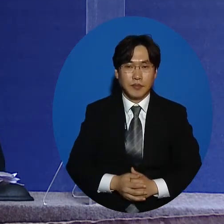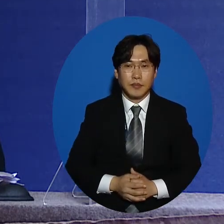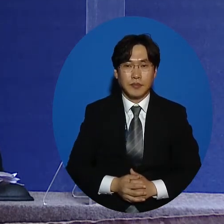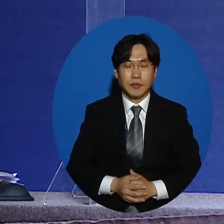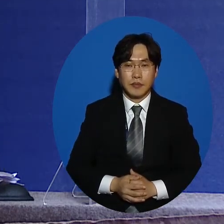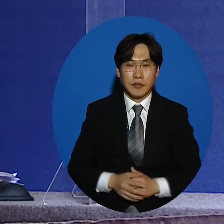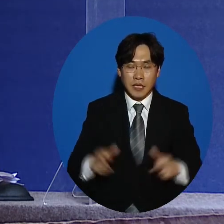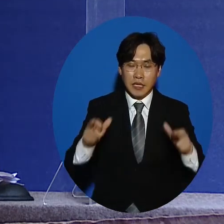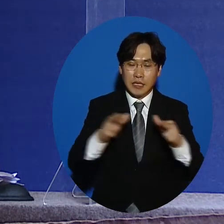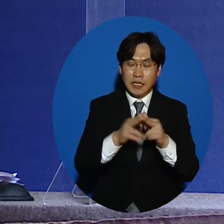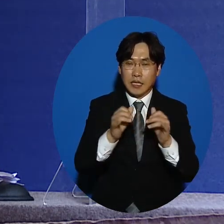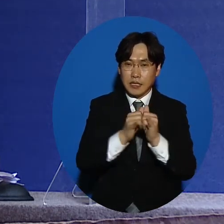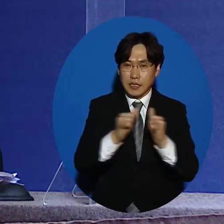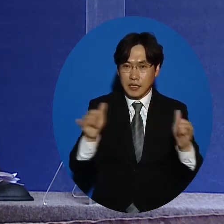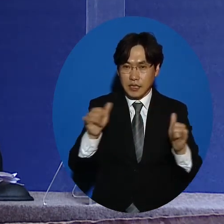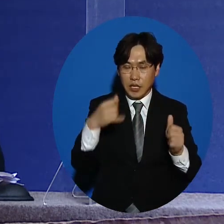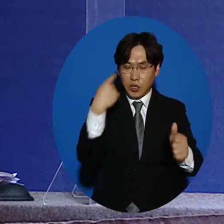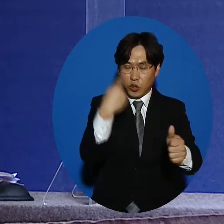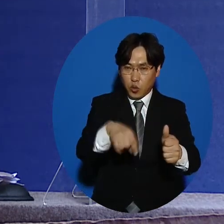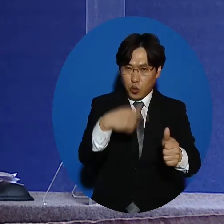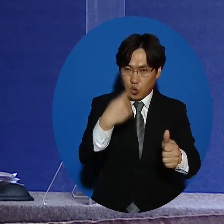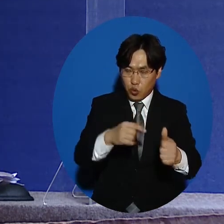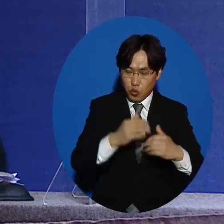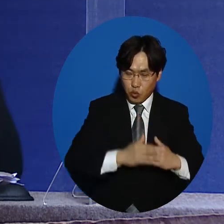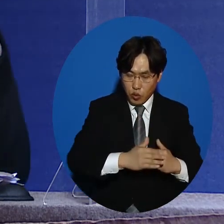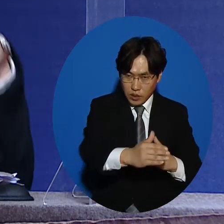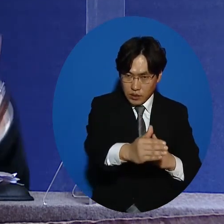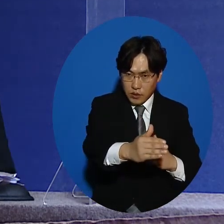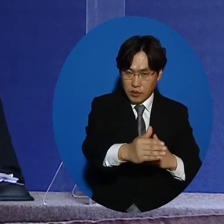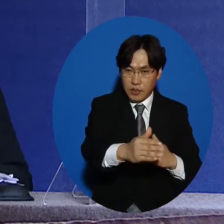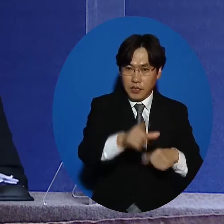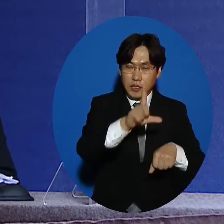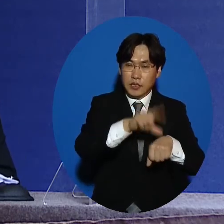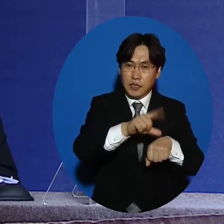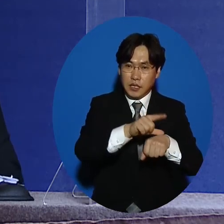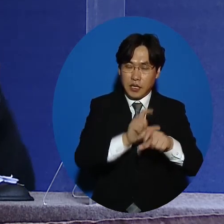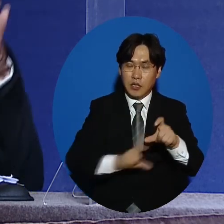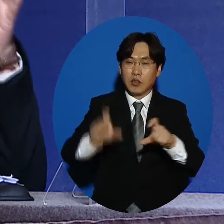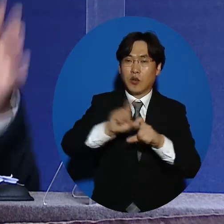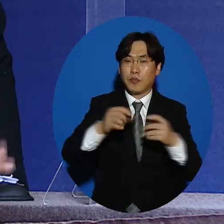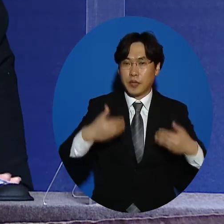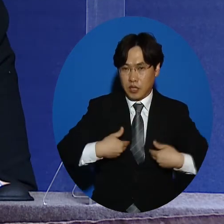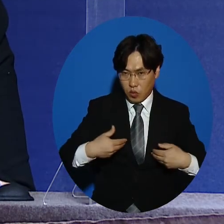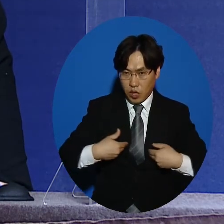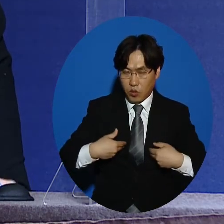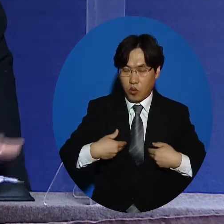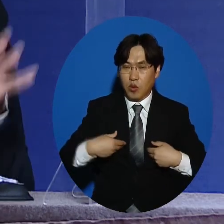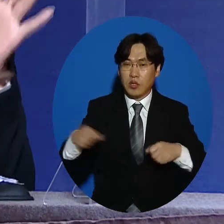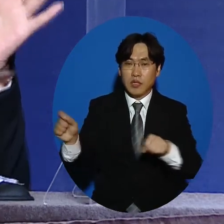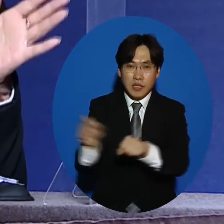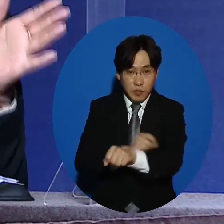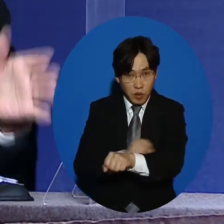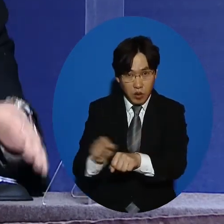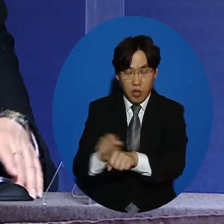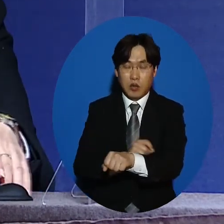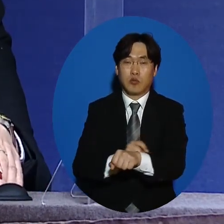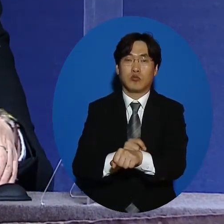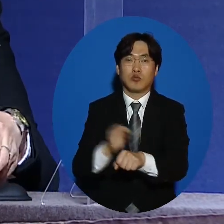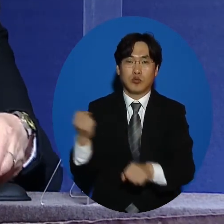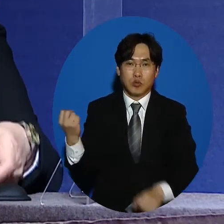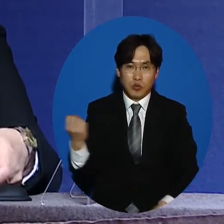해서 장애인들에게는 그 교육이라는 과정이 시간이 더 걸리고 더 특수하고 또